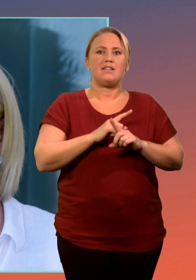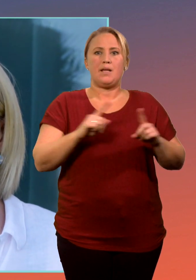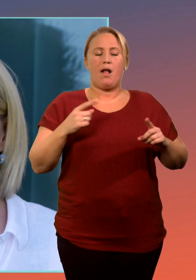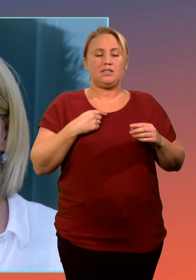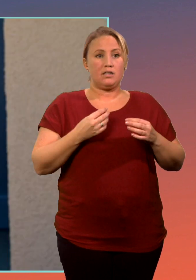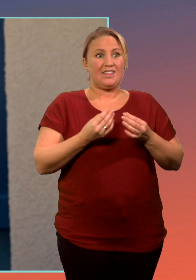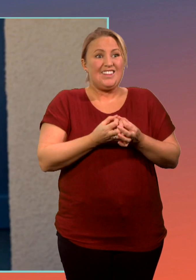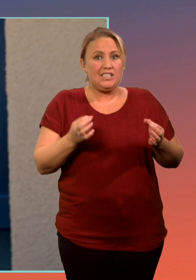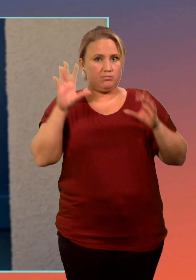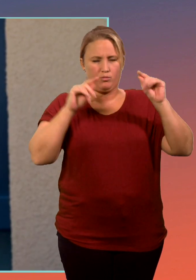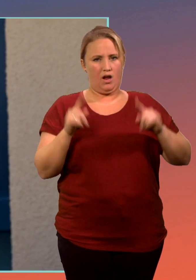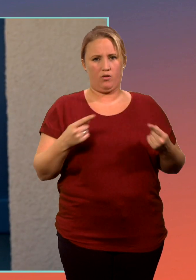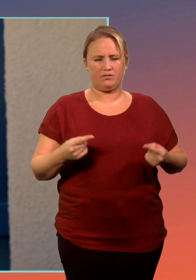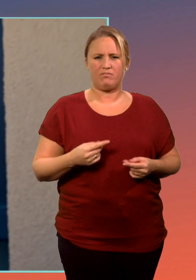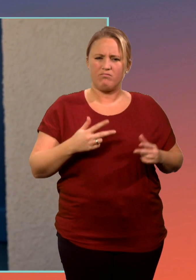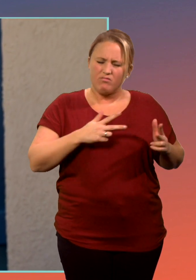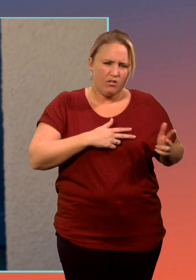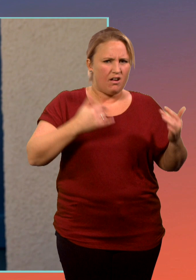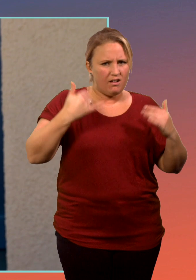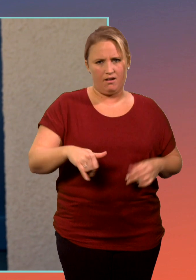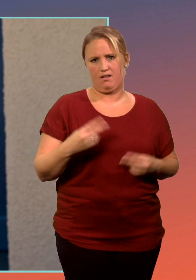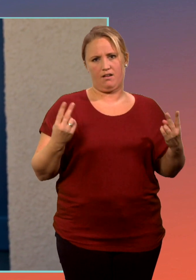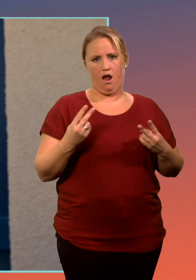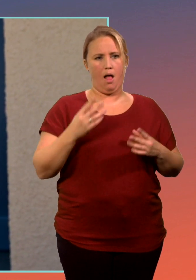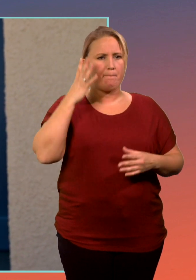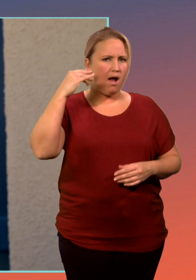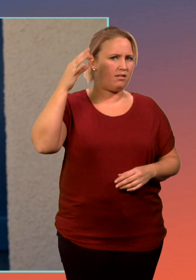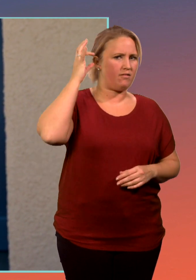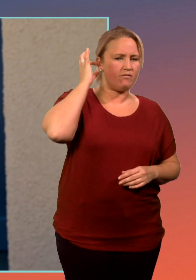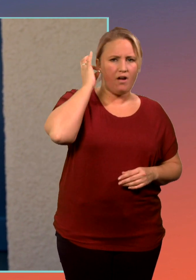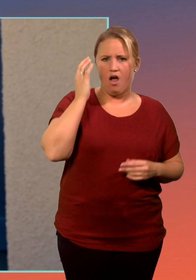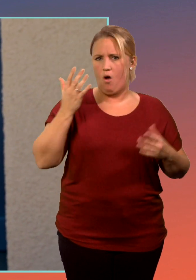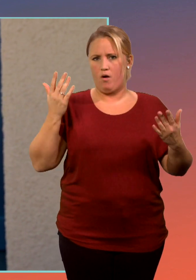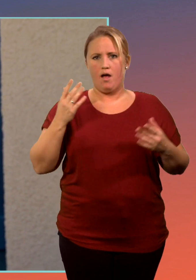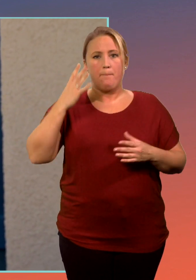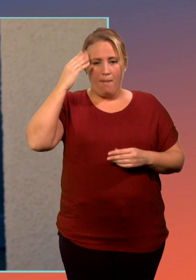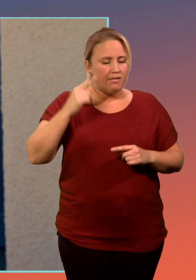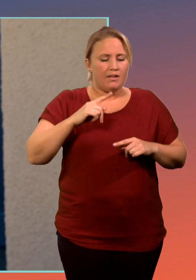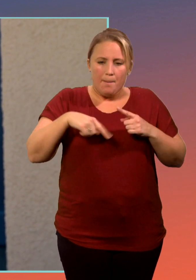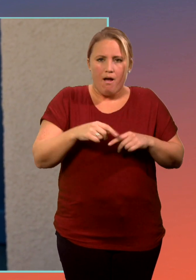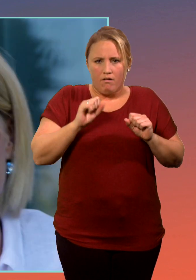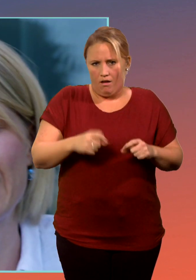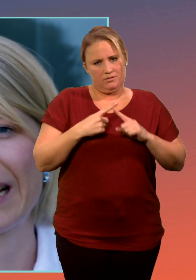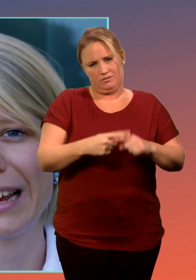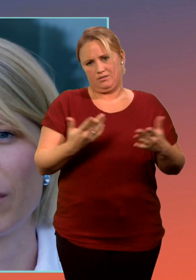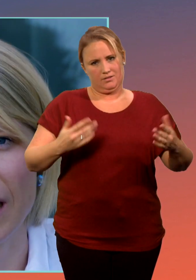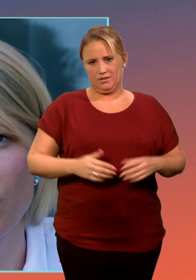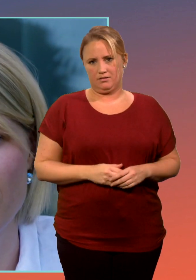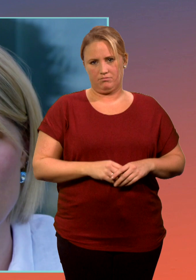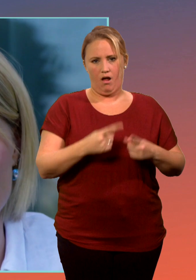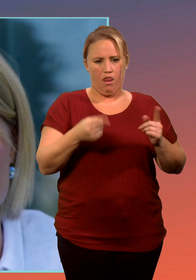nichts mehr mitkriegt. Es ist auch kackegal, ob das jetzt ein Mann ist oder eine Frau. Auch bei den Männern geht da immer noch was. Die kriegen